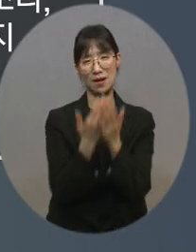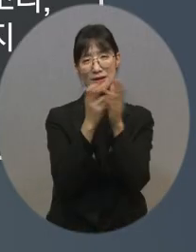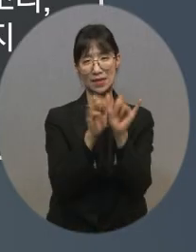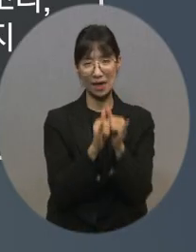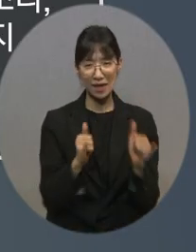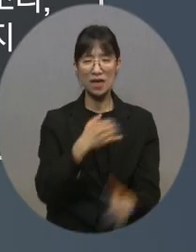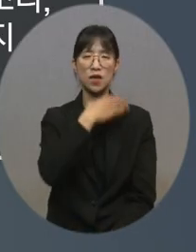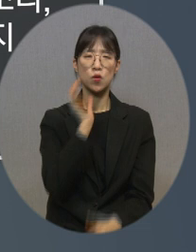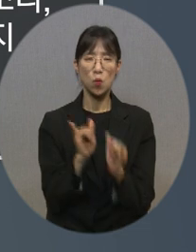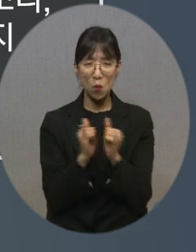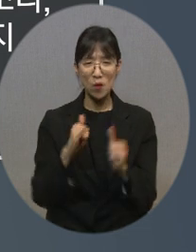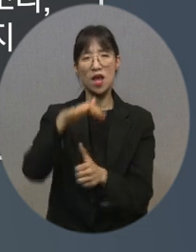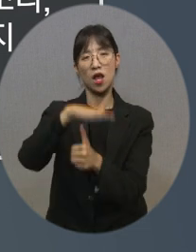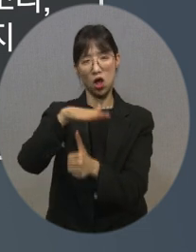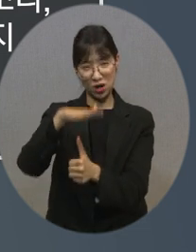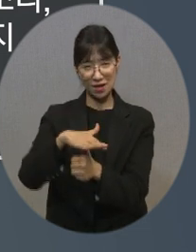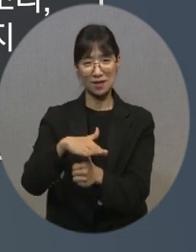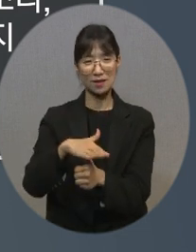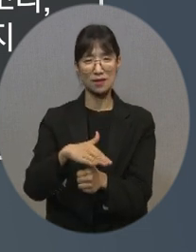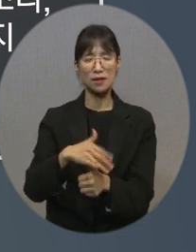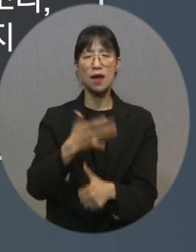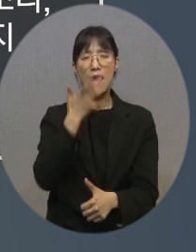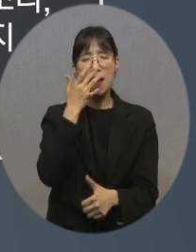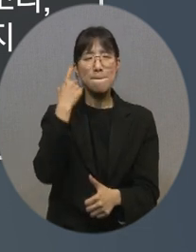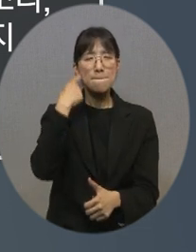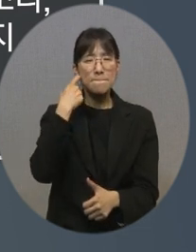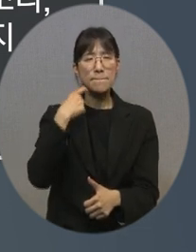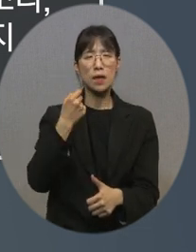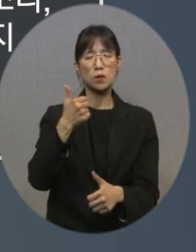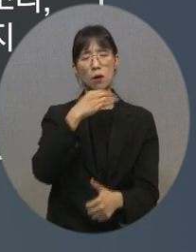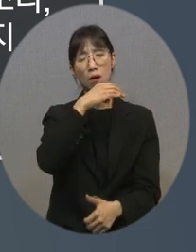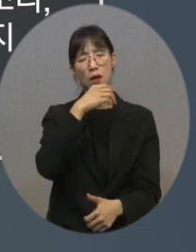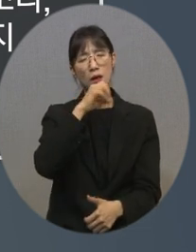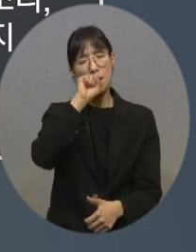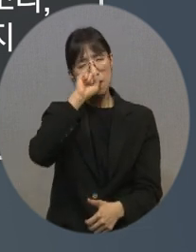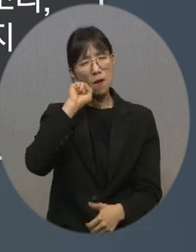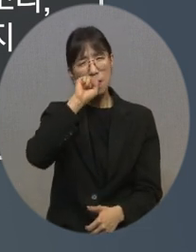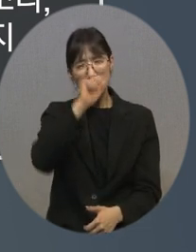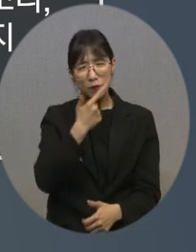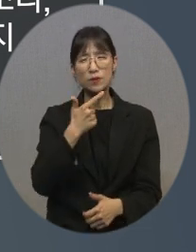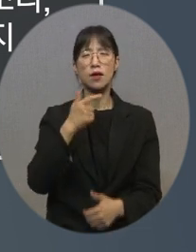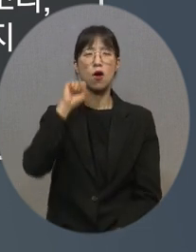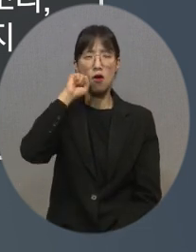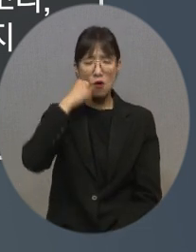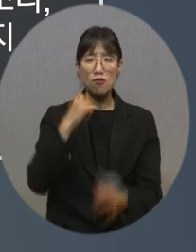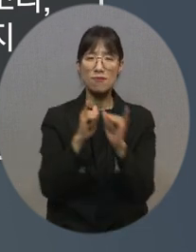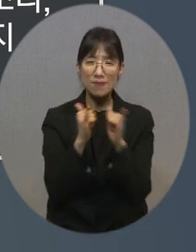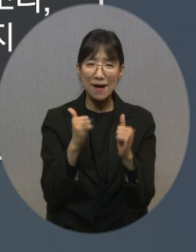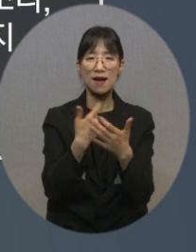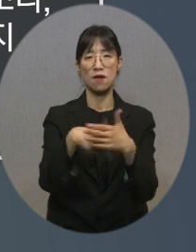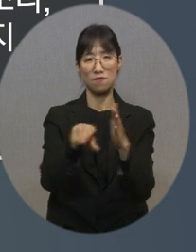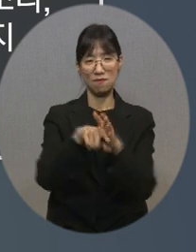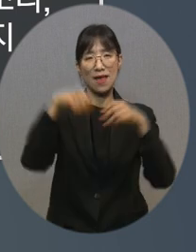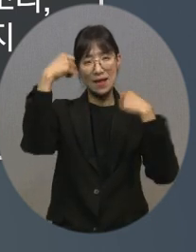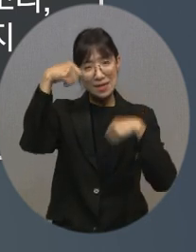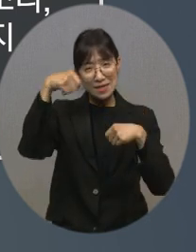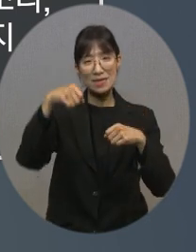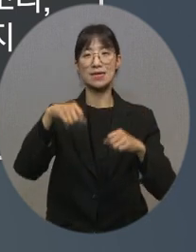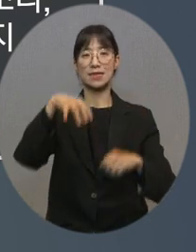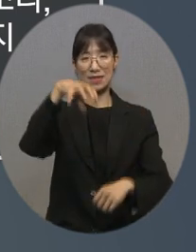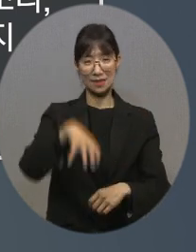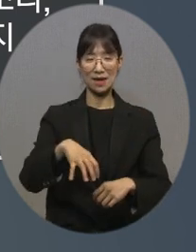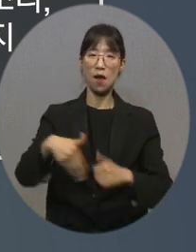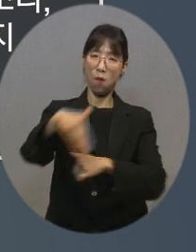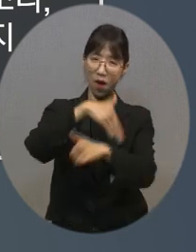발달장애인, 노인이나 어린이 등 감각이 경직된 여건에서 공연 관람이 어려운 모든 사람을 위해 극장의 환경을